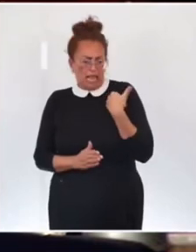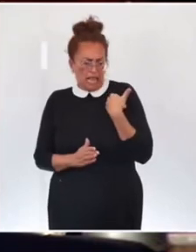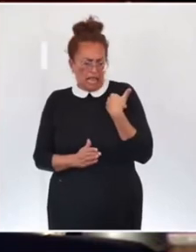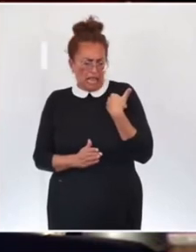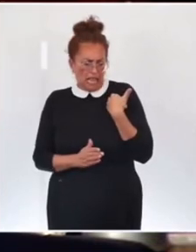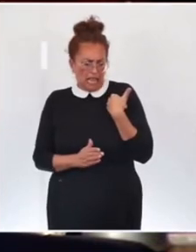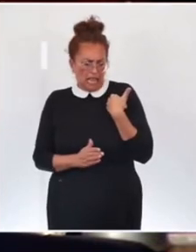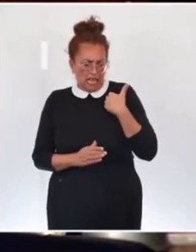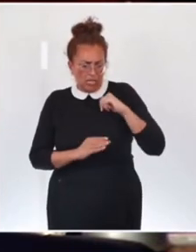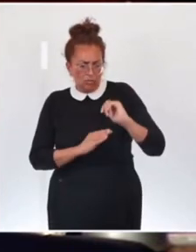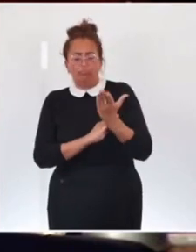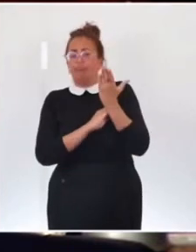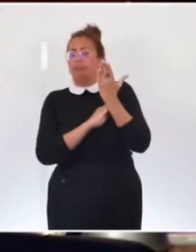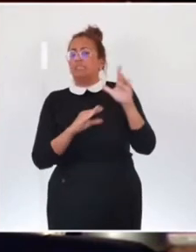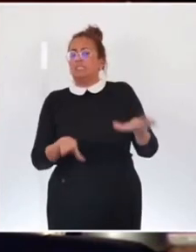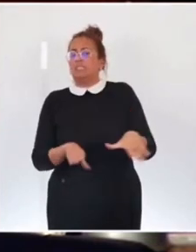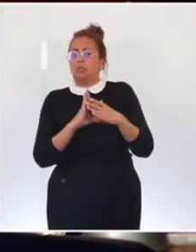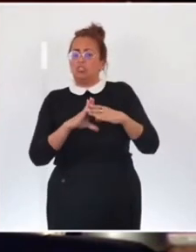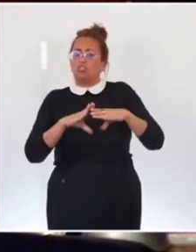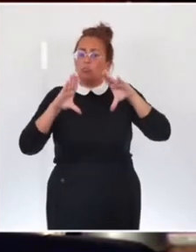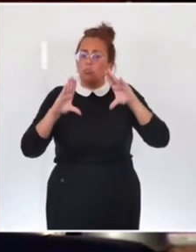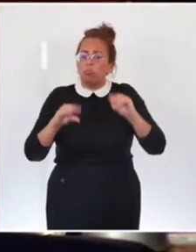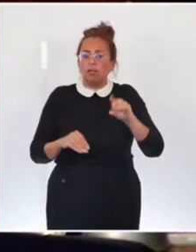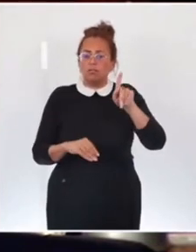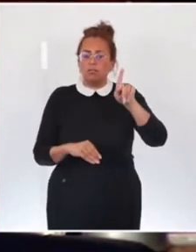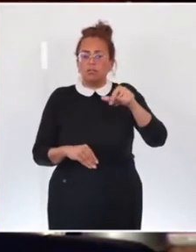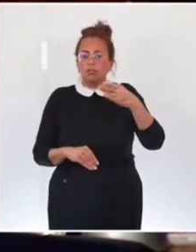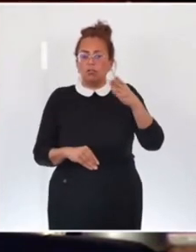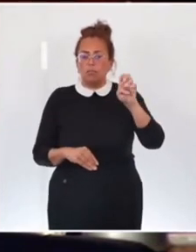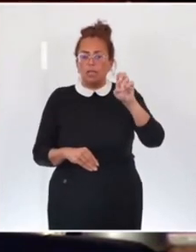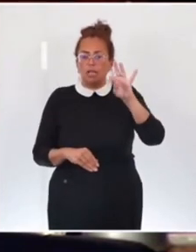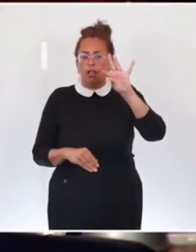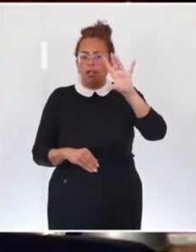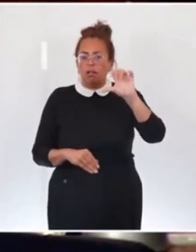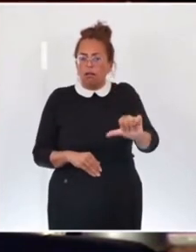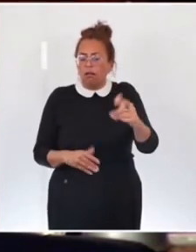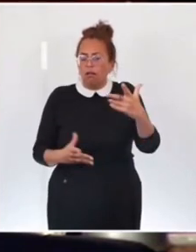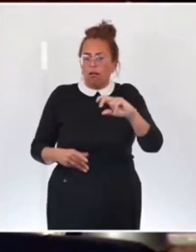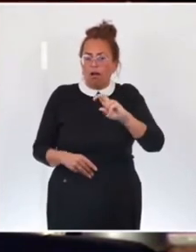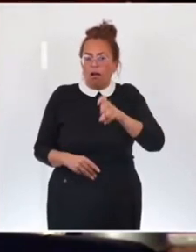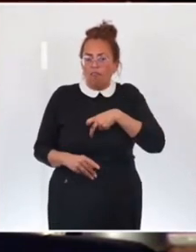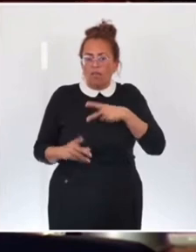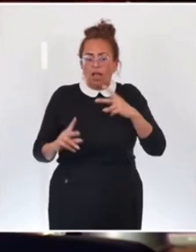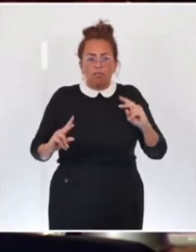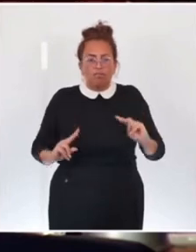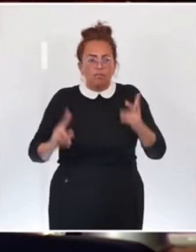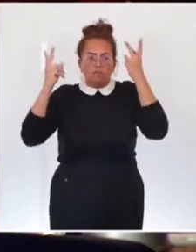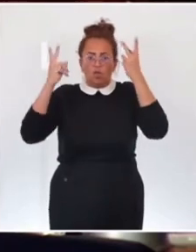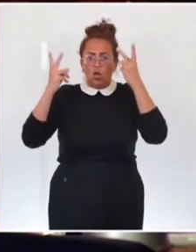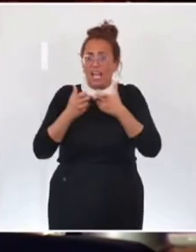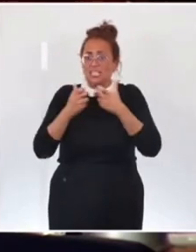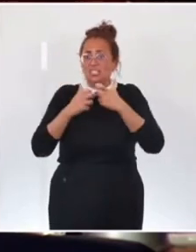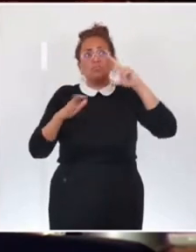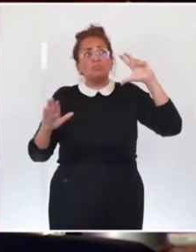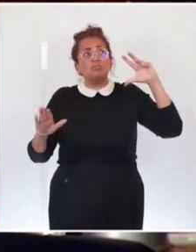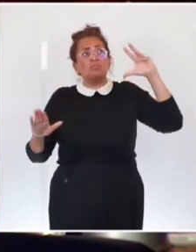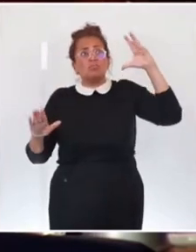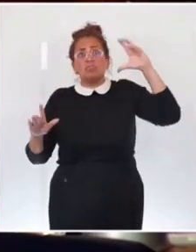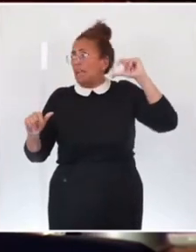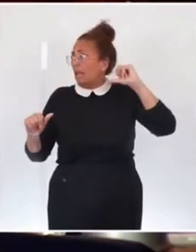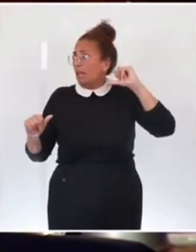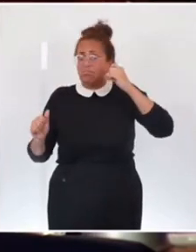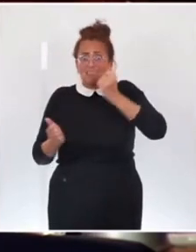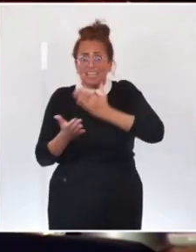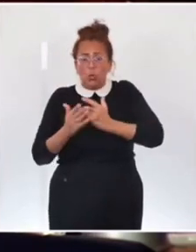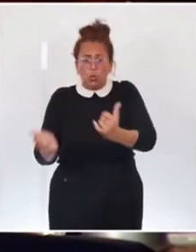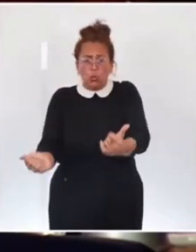Je me félicite d'abord de voir la place Gambetta de nouveau vivre. Il suffit qu'il y ait le moindre rayon de soleil pour qu'il y ait des centaines et des centaines de personnes qui viennent sur cette place, pique-niquer.